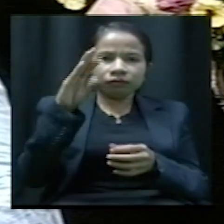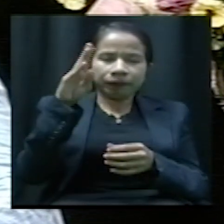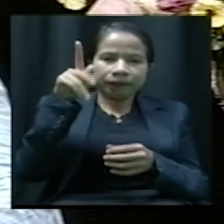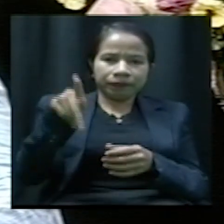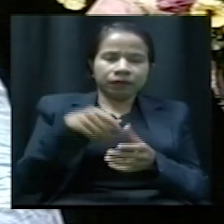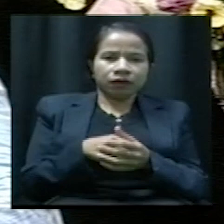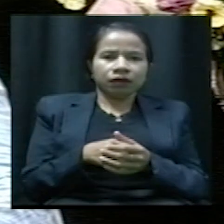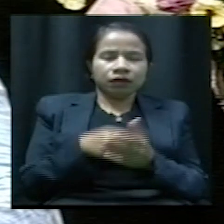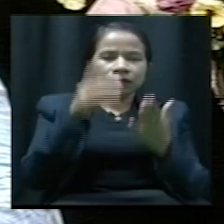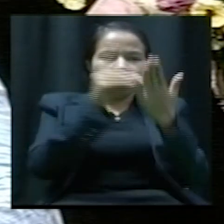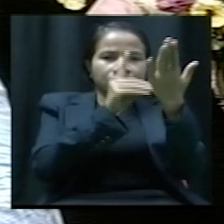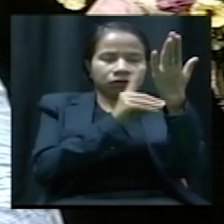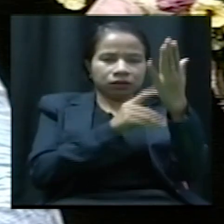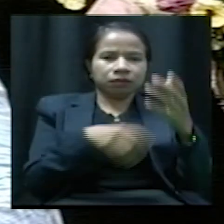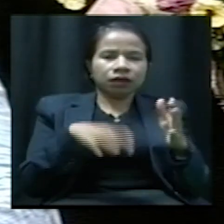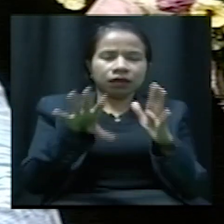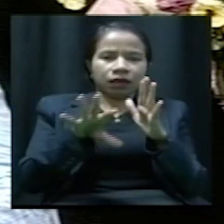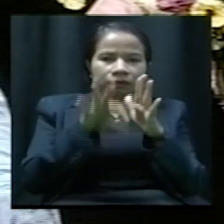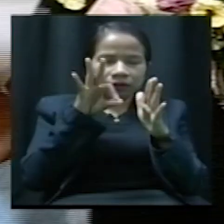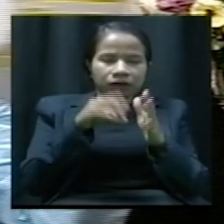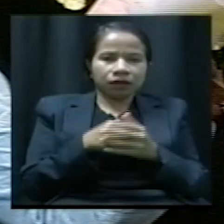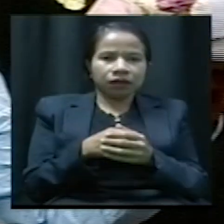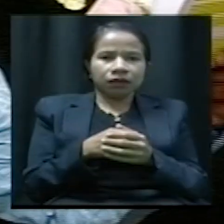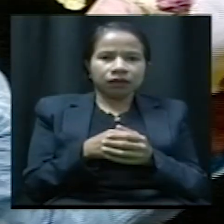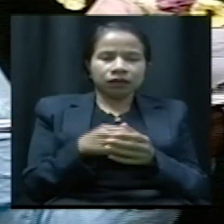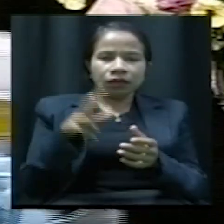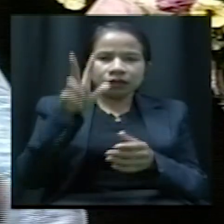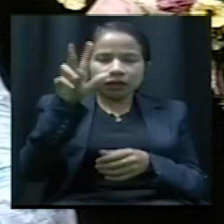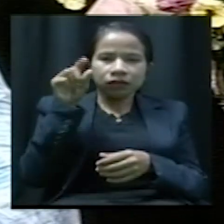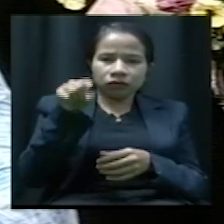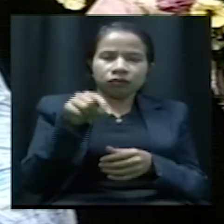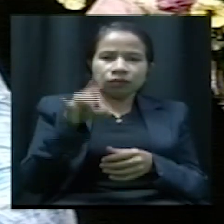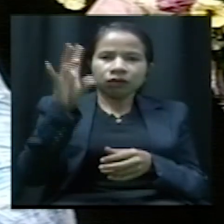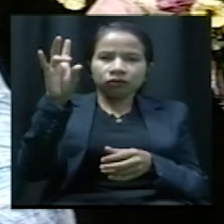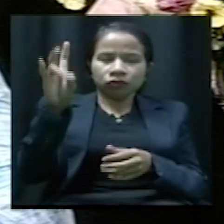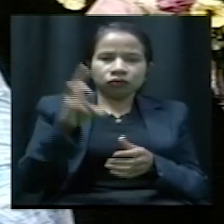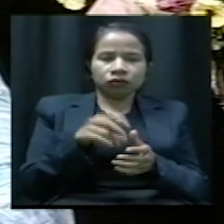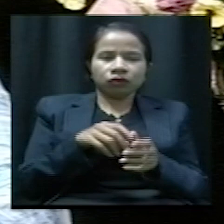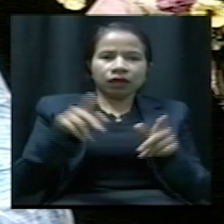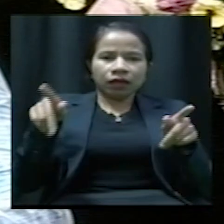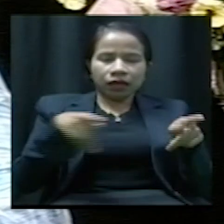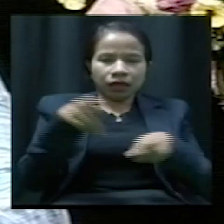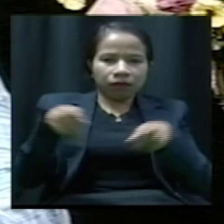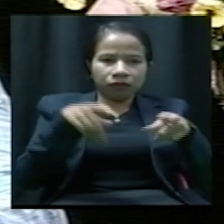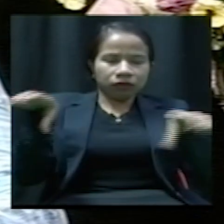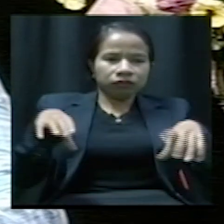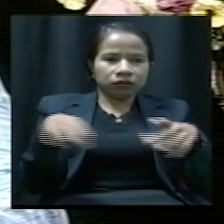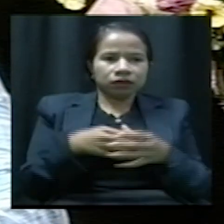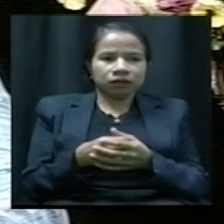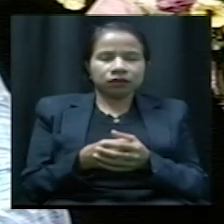nomor dadus ne ami hetan 3,7% si total total emo defisiensi ne sibisu iha